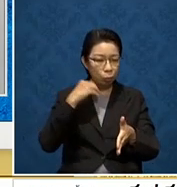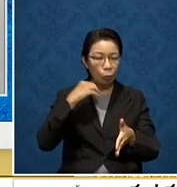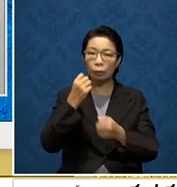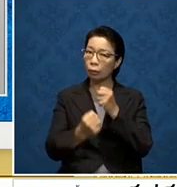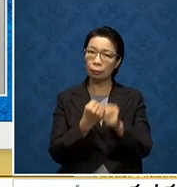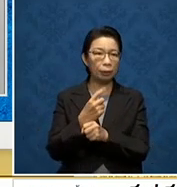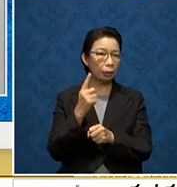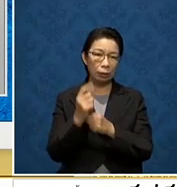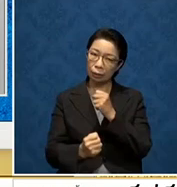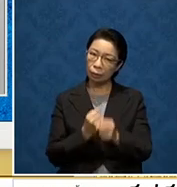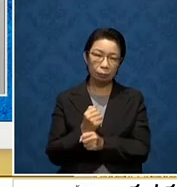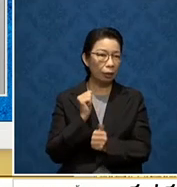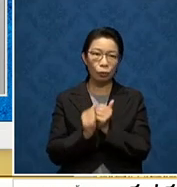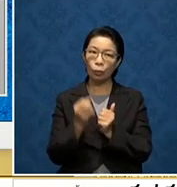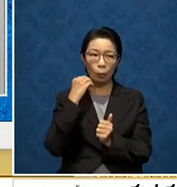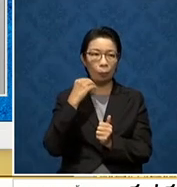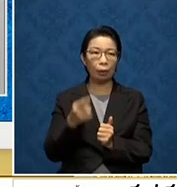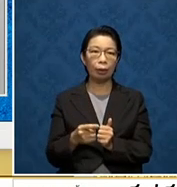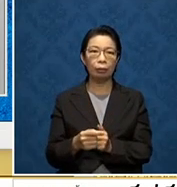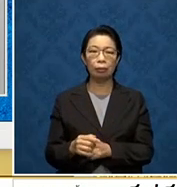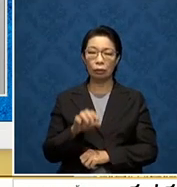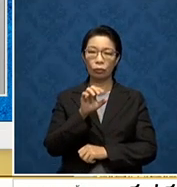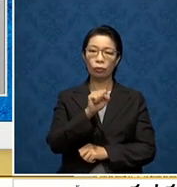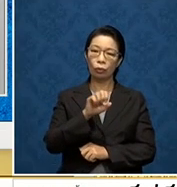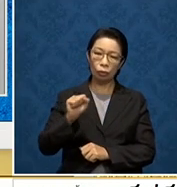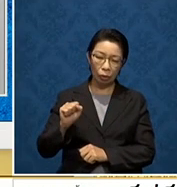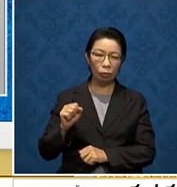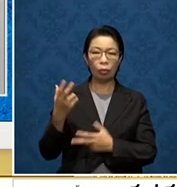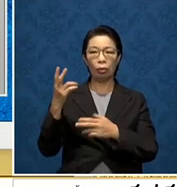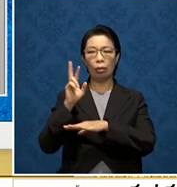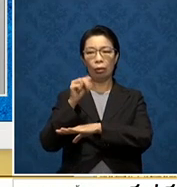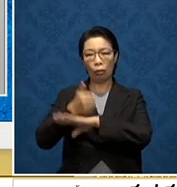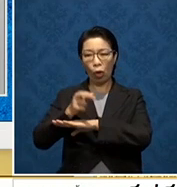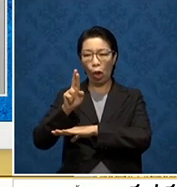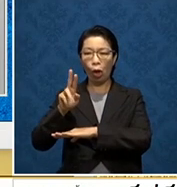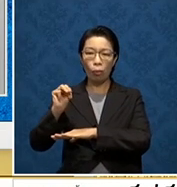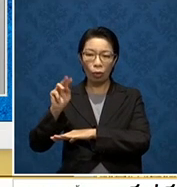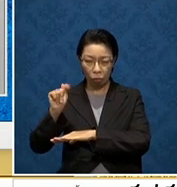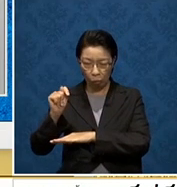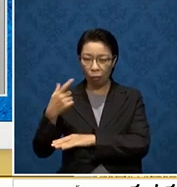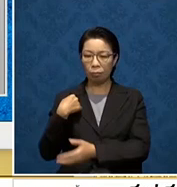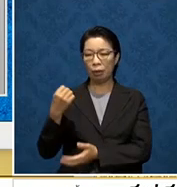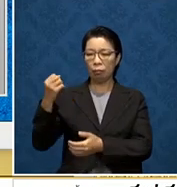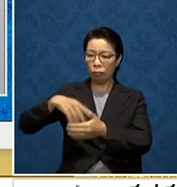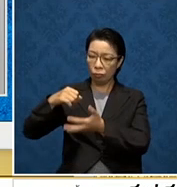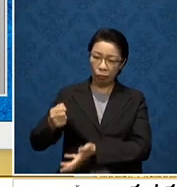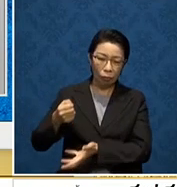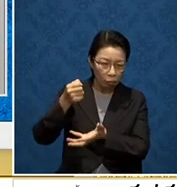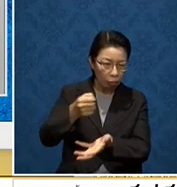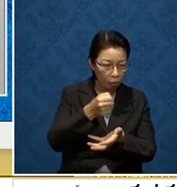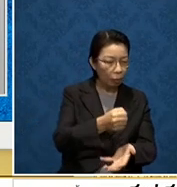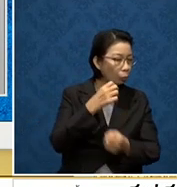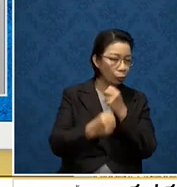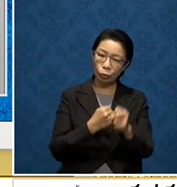ตรีหลายคนก็จะมาเยี่ยมที่ไปก็แค่มอบถุงยางชีพไปก็รับปากกับชาวบ้าน